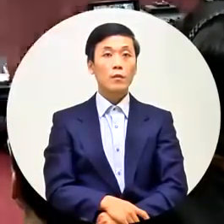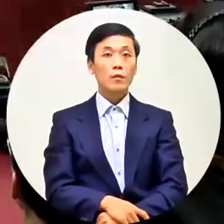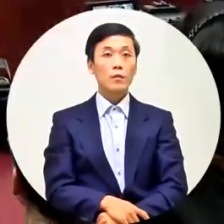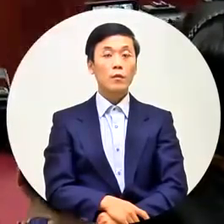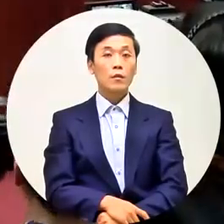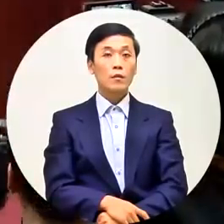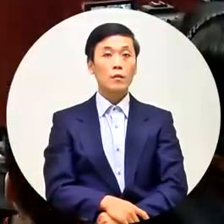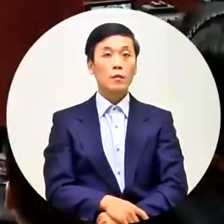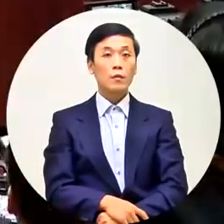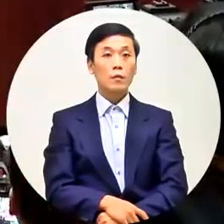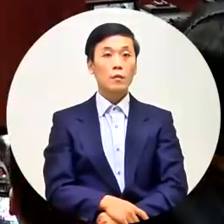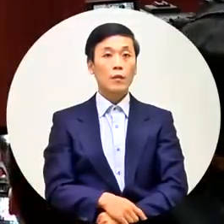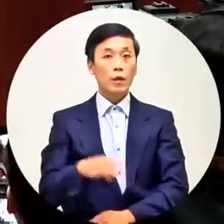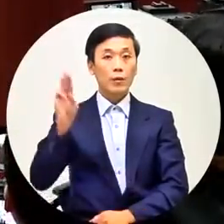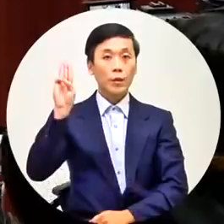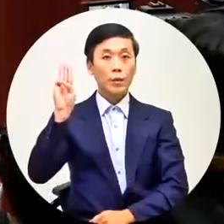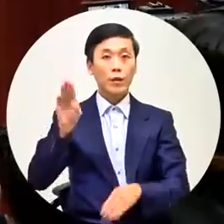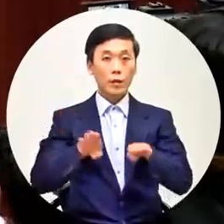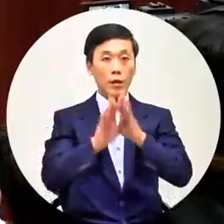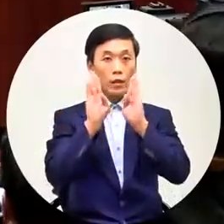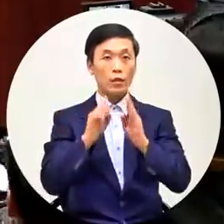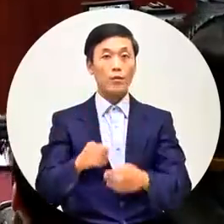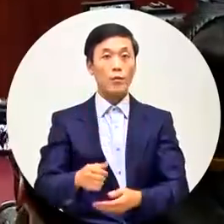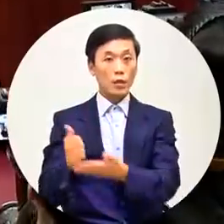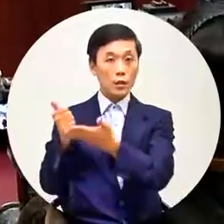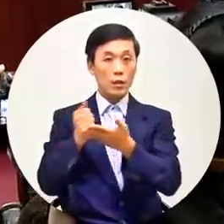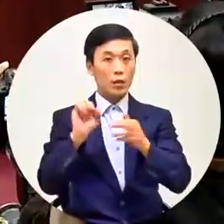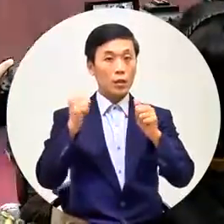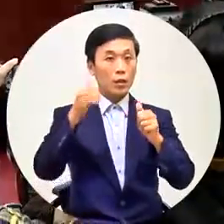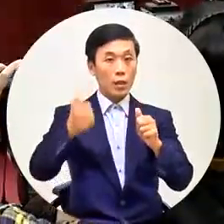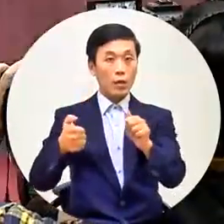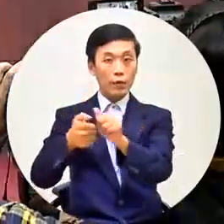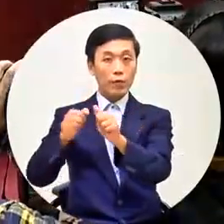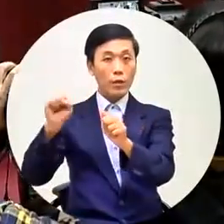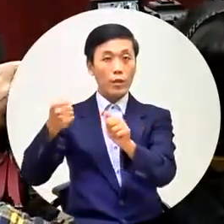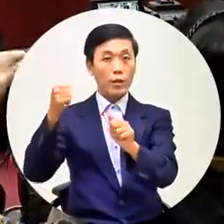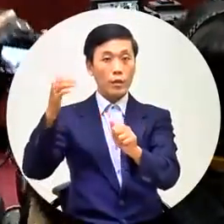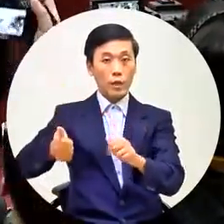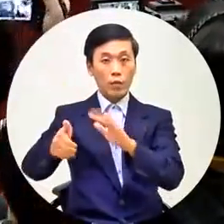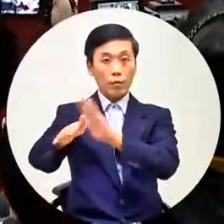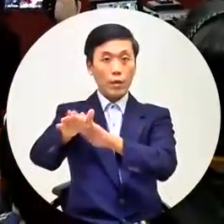宣誓，请议长、副议长举右手，宣读誓词。